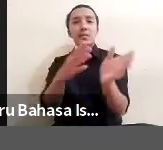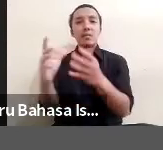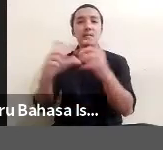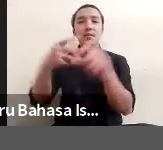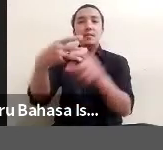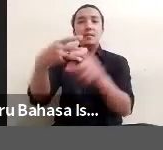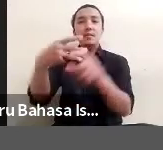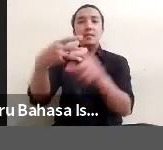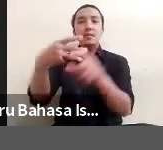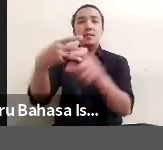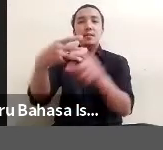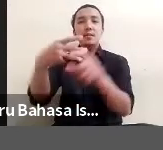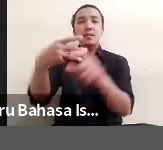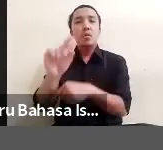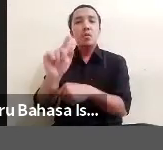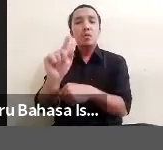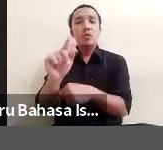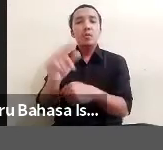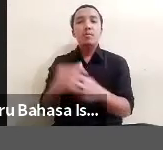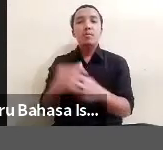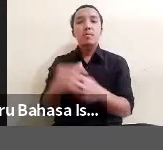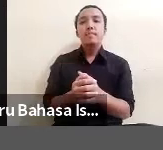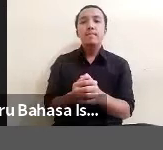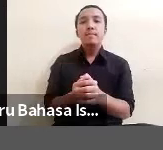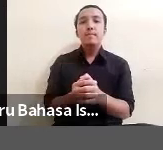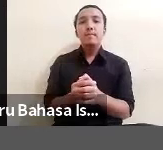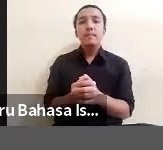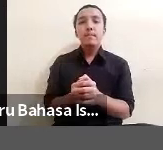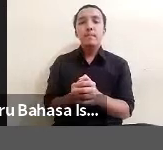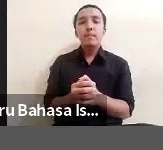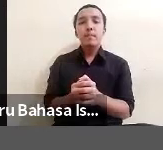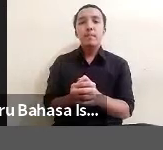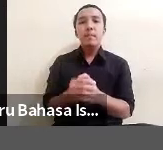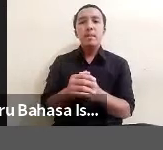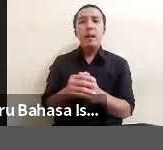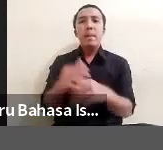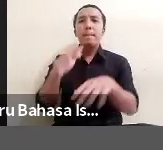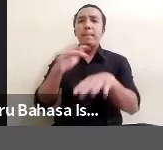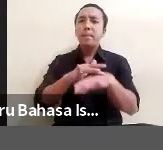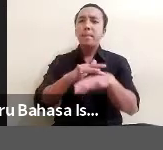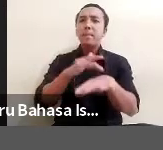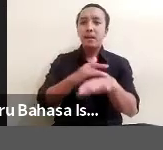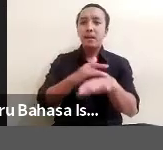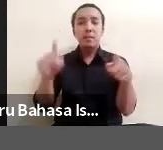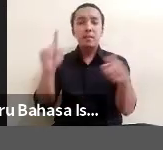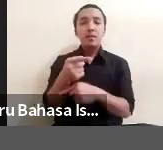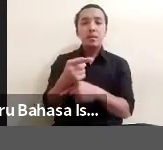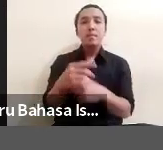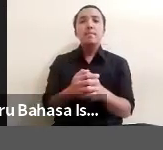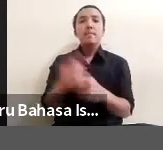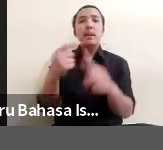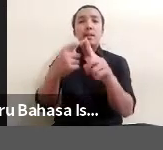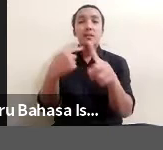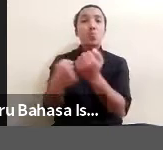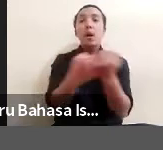dinas pendidikan dan lain-lainnya seperti itu. Perlahan tapi pasti, dan berkat dukungan dari pemerintah daerah,